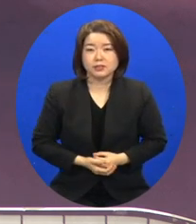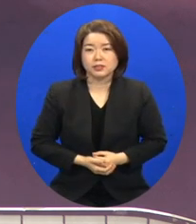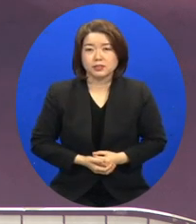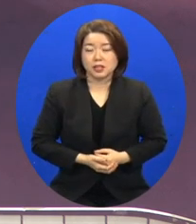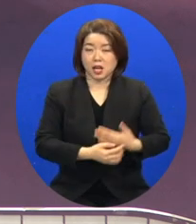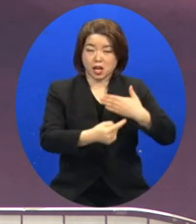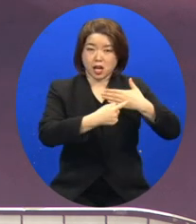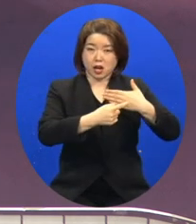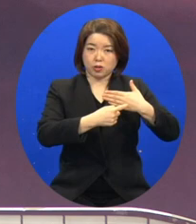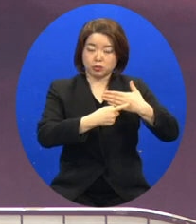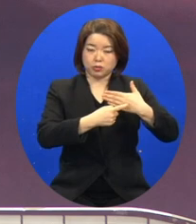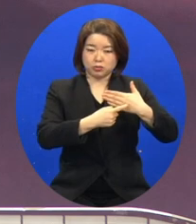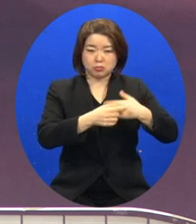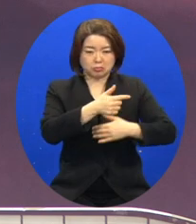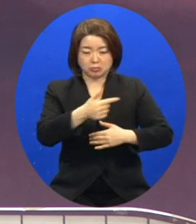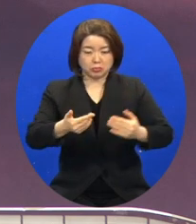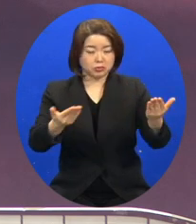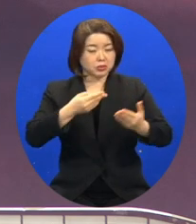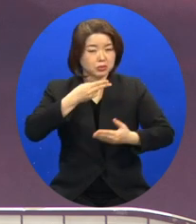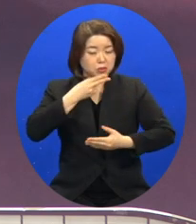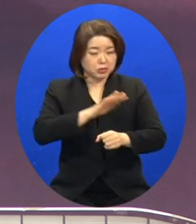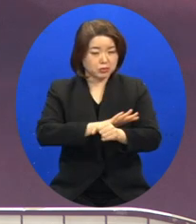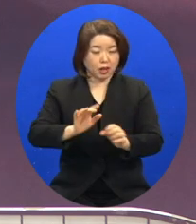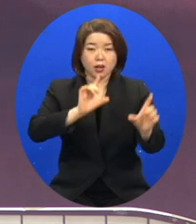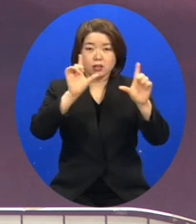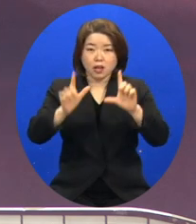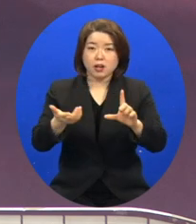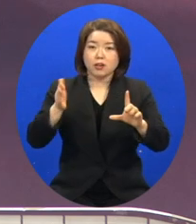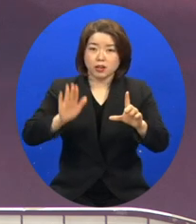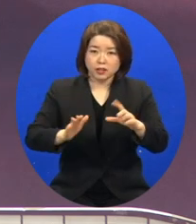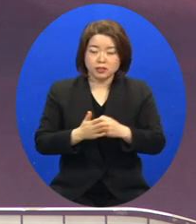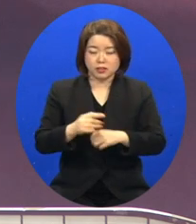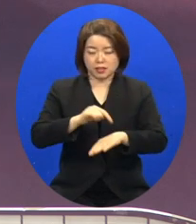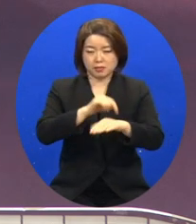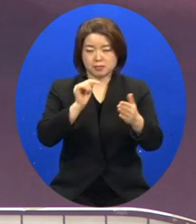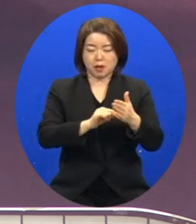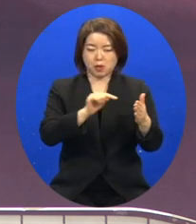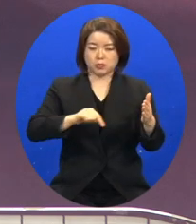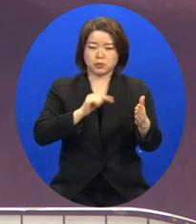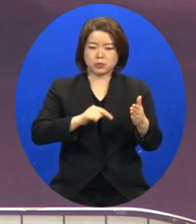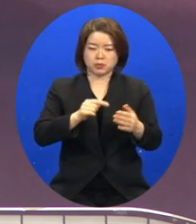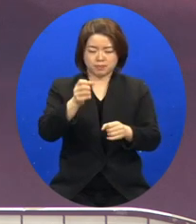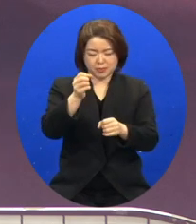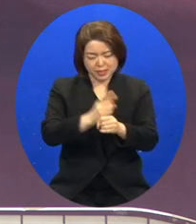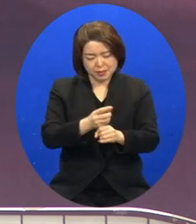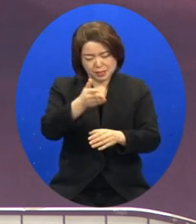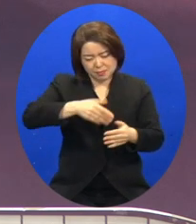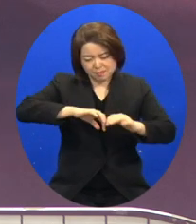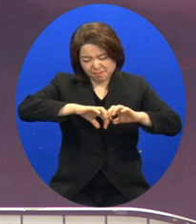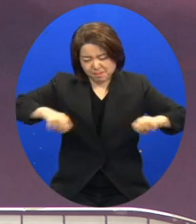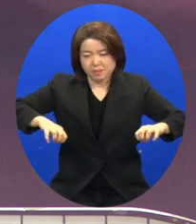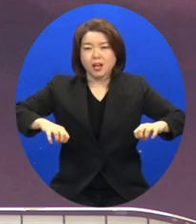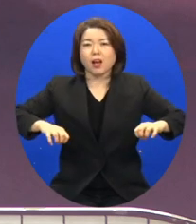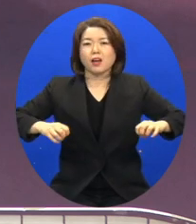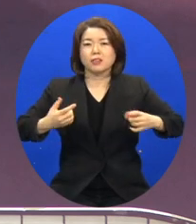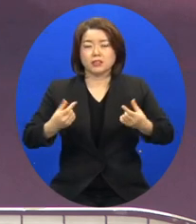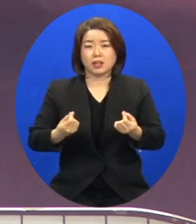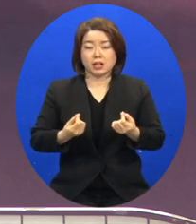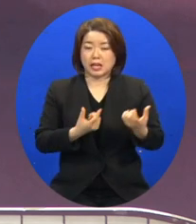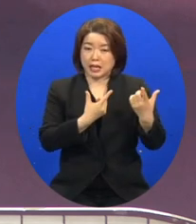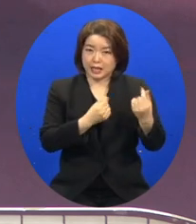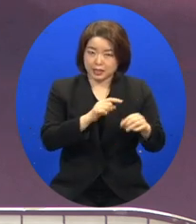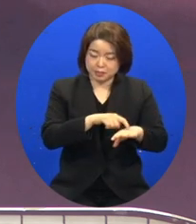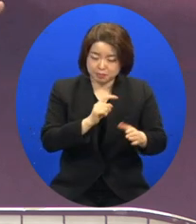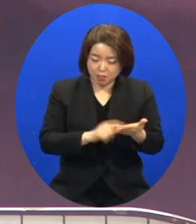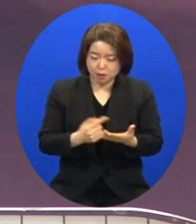겉으로는 별일 없이 잘 지내는 것 같은데 마음은 이미 갈라진 사람 같은 마음 같은 생각이 아닌